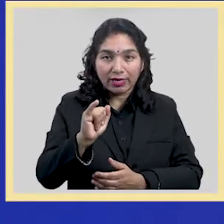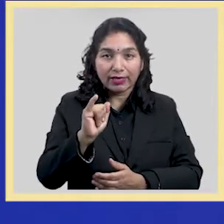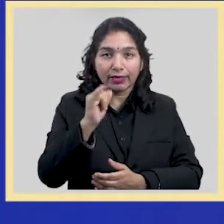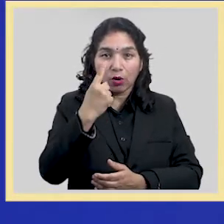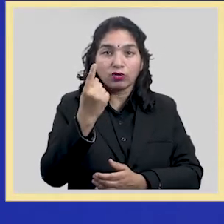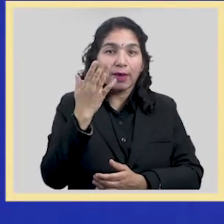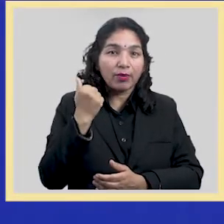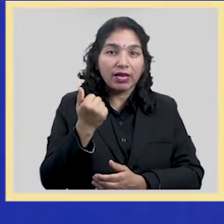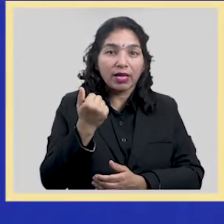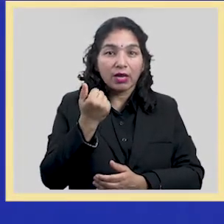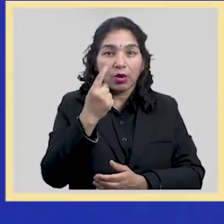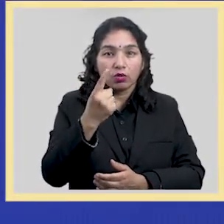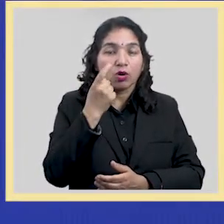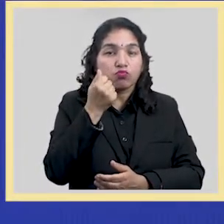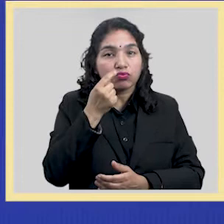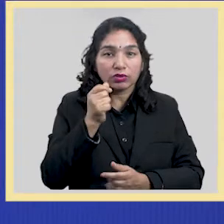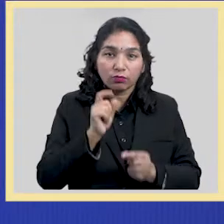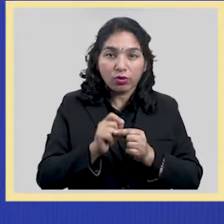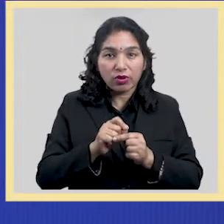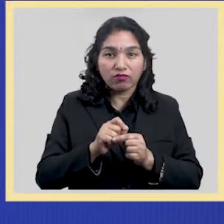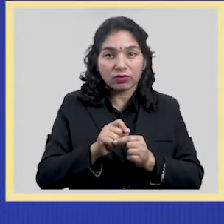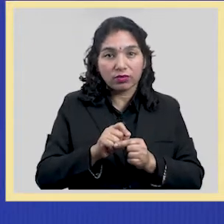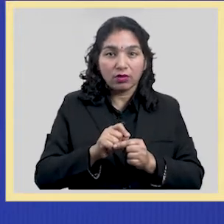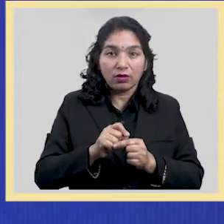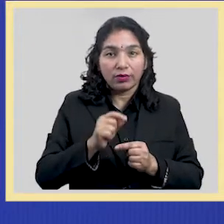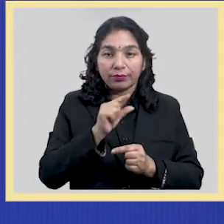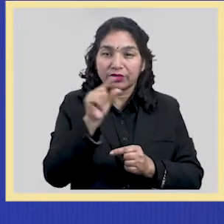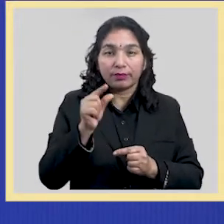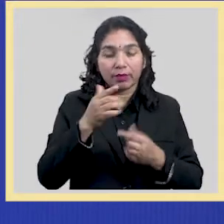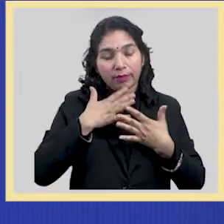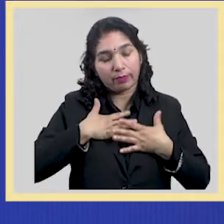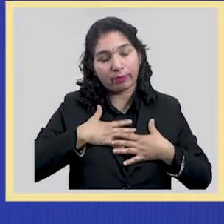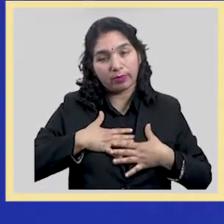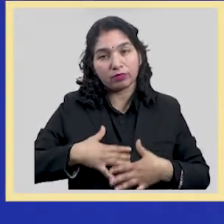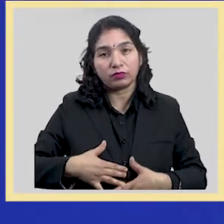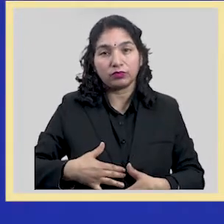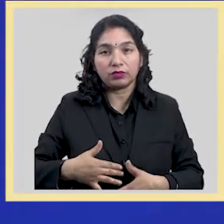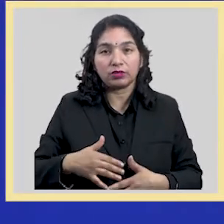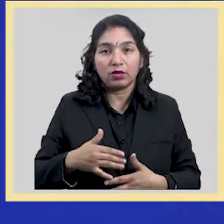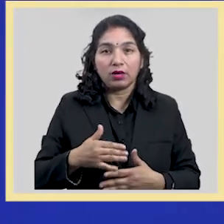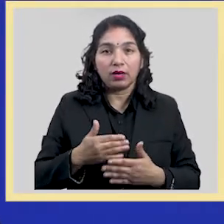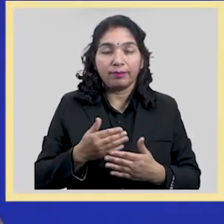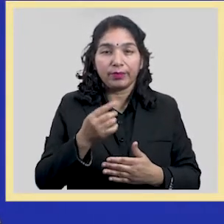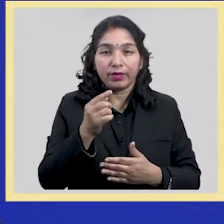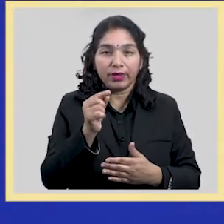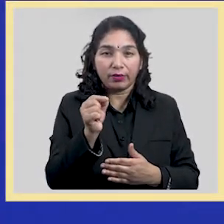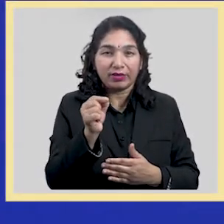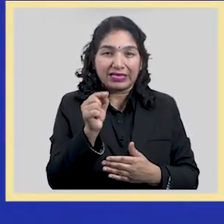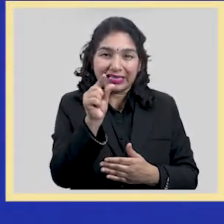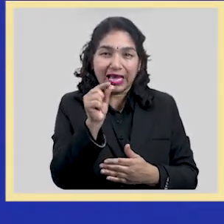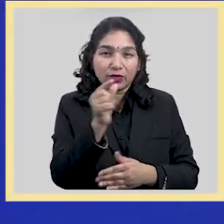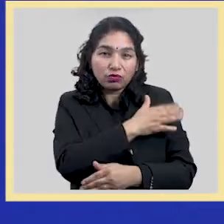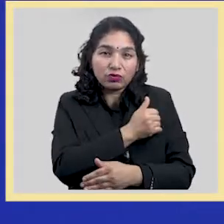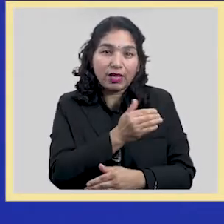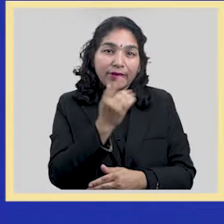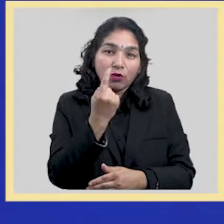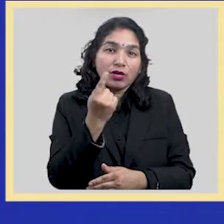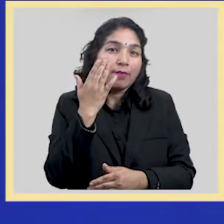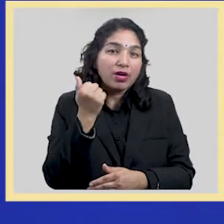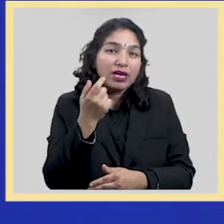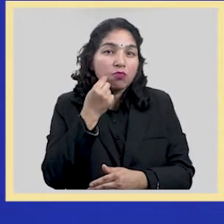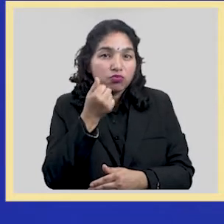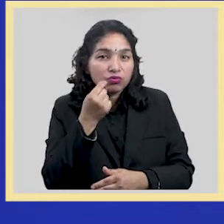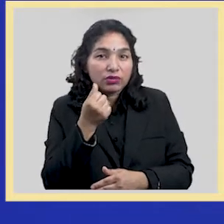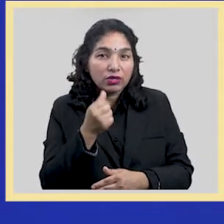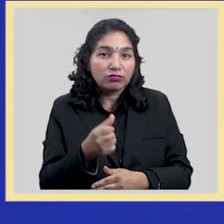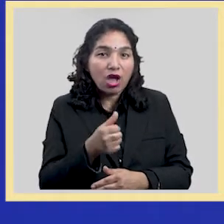एउटा पुरुषको लागि हामी तयार गर्दैछौँ, त्यसमा चाहिँ अपाङ्ग मैत्री बन्छ भन्ने कुरामा यहाँ डुकाउनुमा अनुरोध गर्नु। कस्तो राम्रो, अझै मेरो सानो सुझाव त अपाङ्ग एउटा महिला